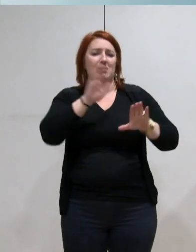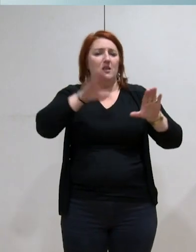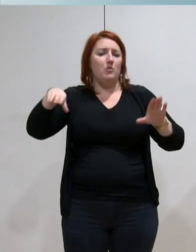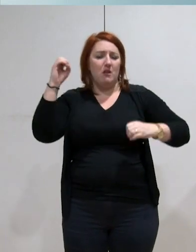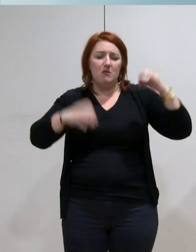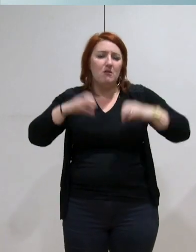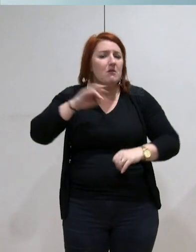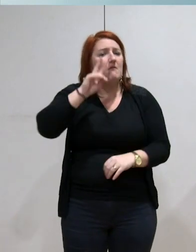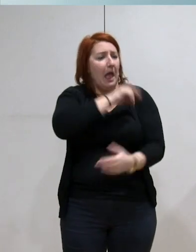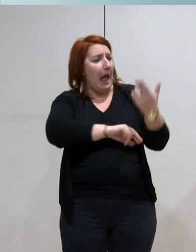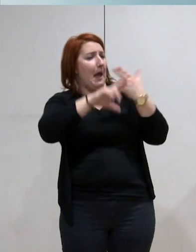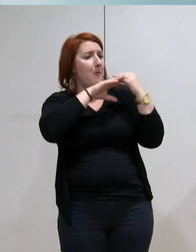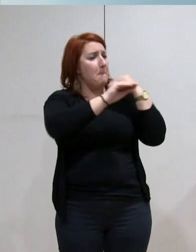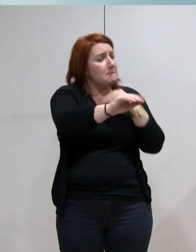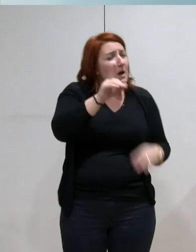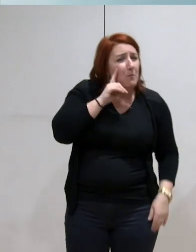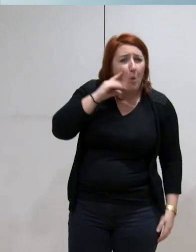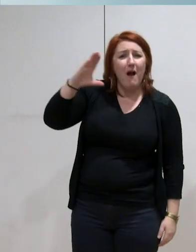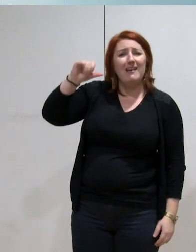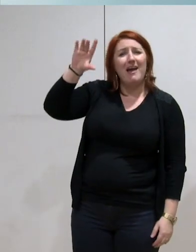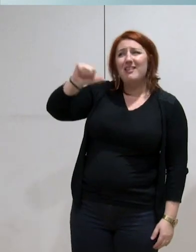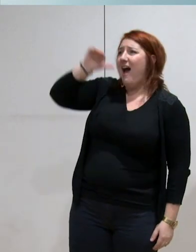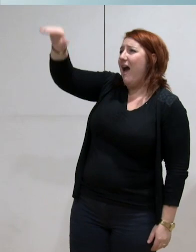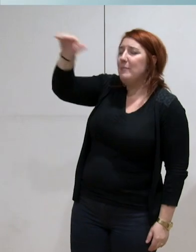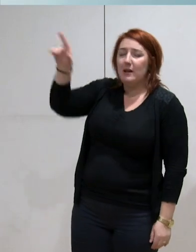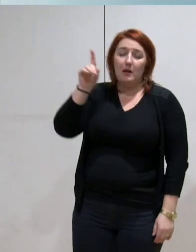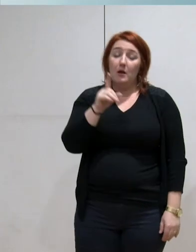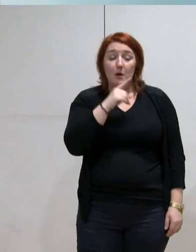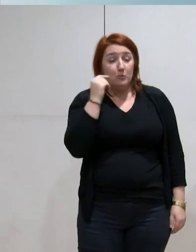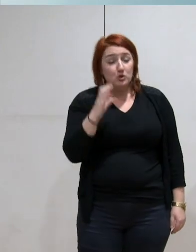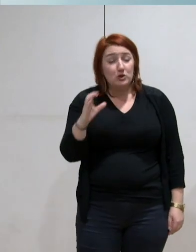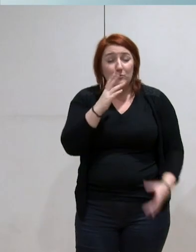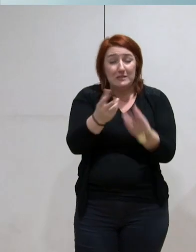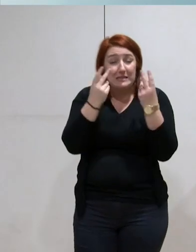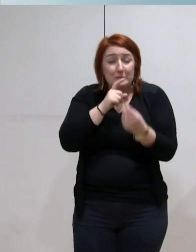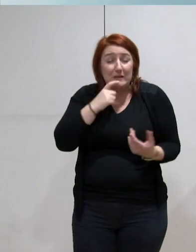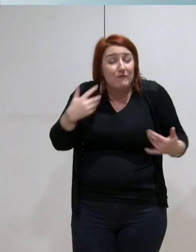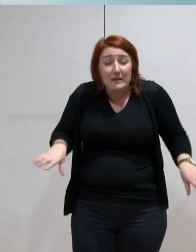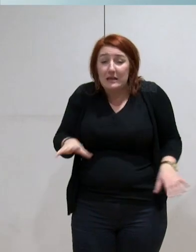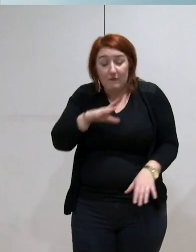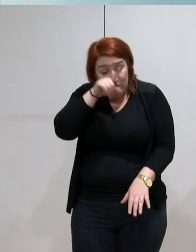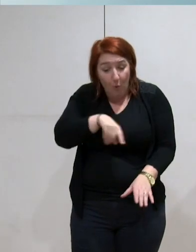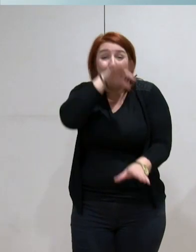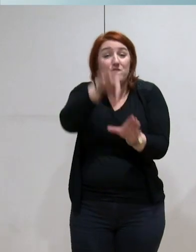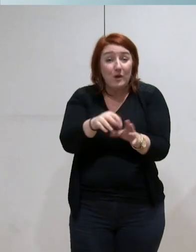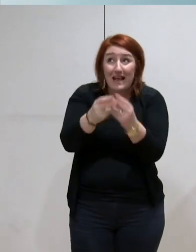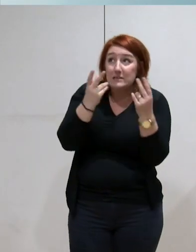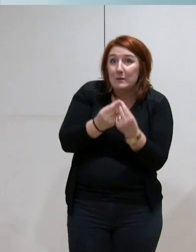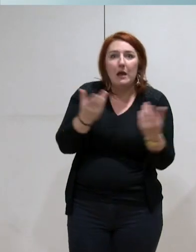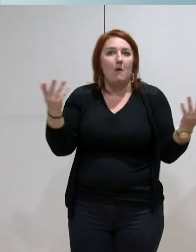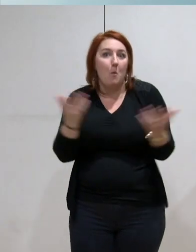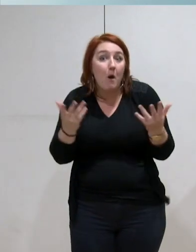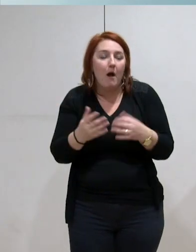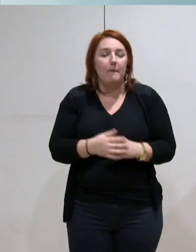faut-il saisir la CADA alors mêmesieur vous avez déjà expliqué tout ça c'est une explication de vote je veux dire pour pour conclure à quel